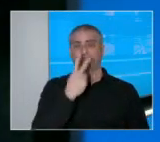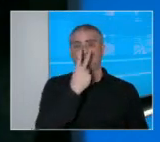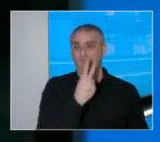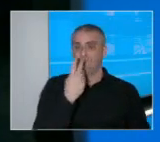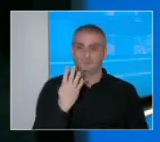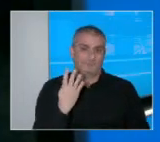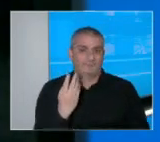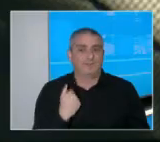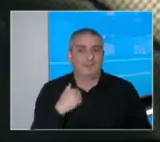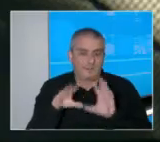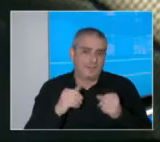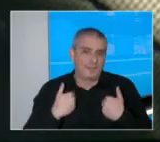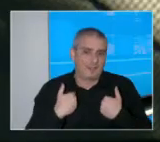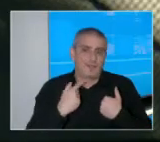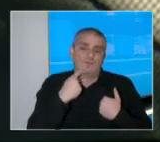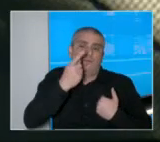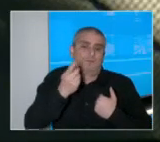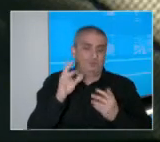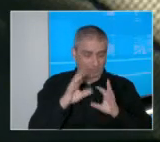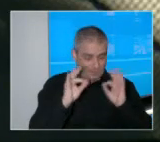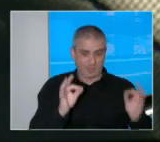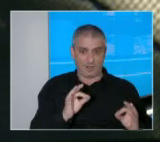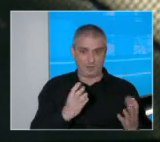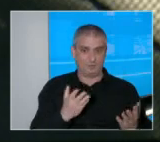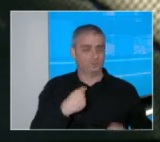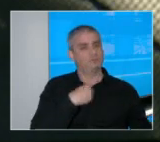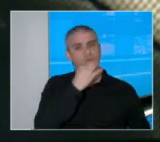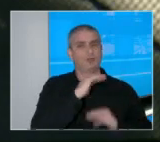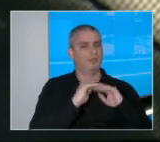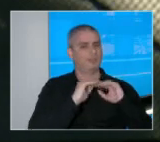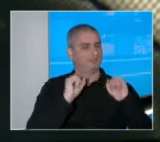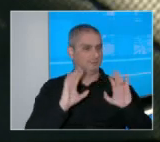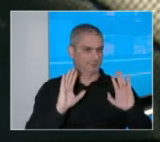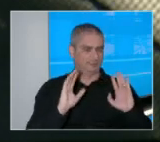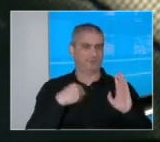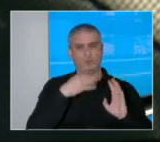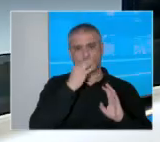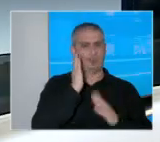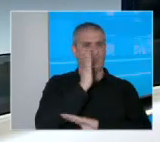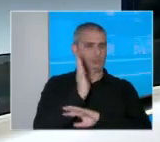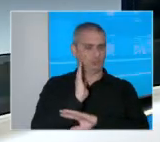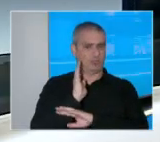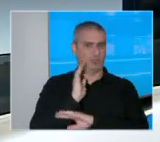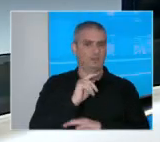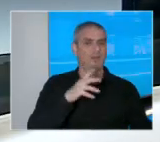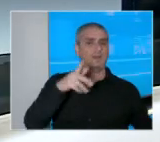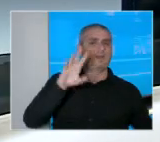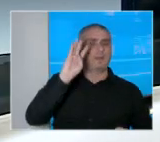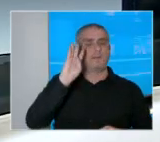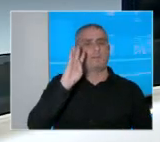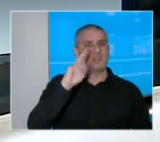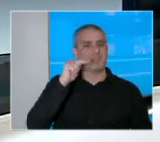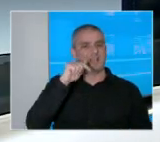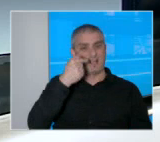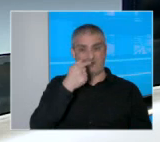לא, מתנחלים אנחנו... הוא אמר שמשם התחלנו. תגיד, אני רוצה לשאול לך שאלה בסיסית. בוא נשאל את זה בצורה ישירה. בן גביר מועמד